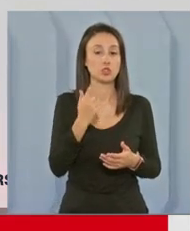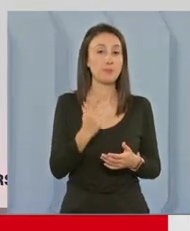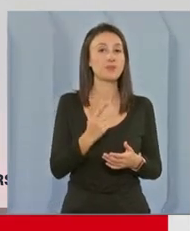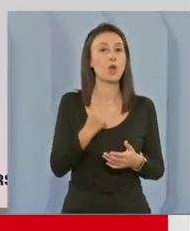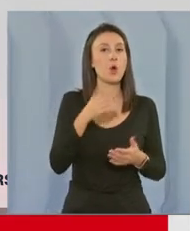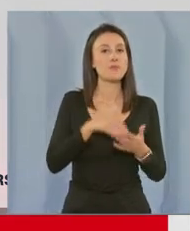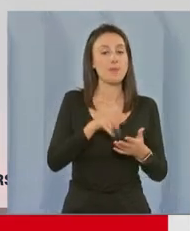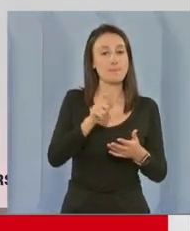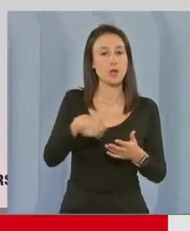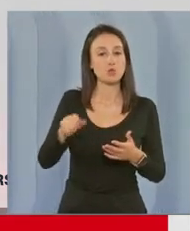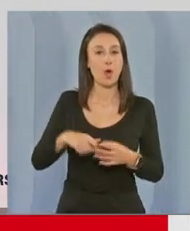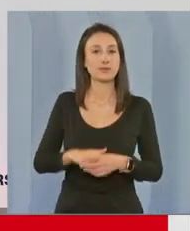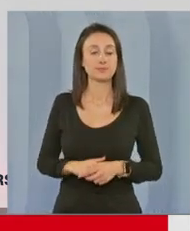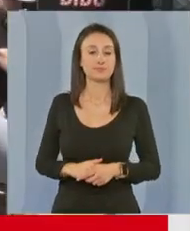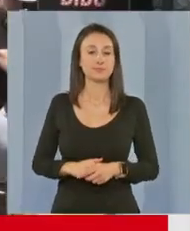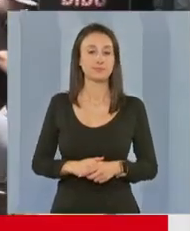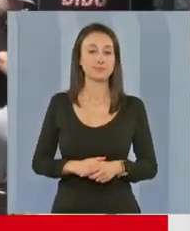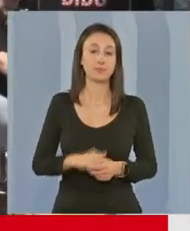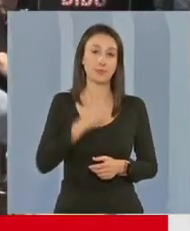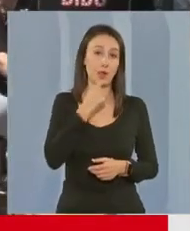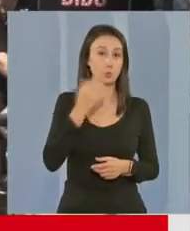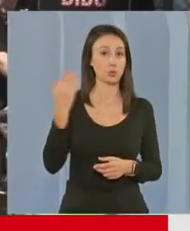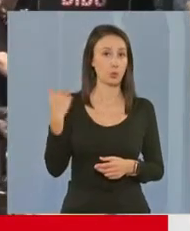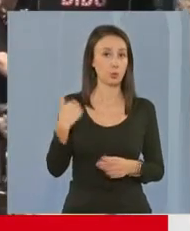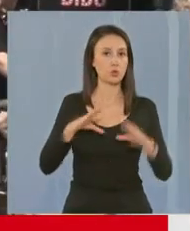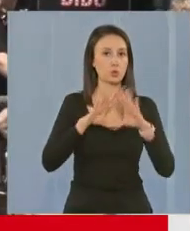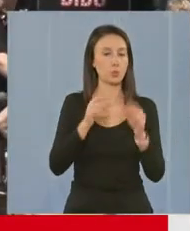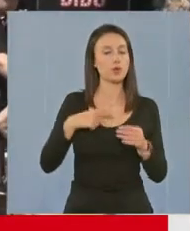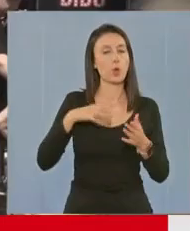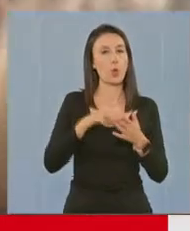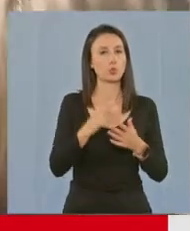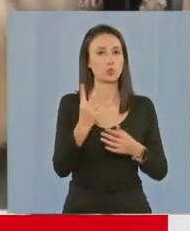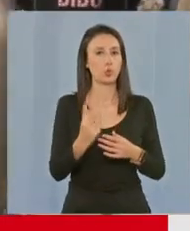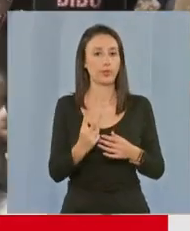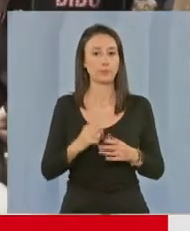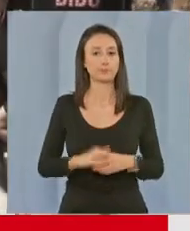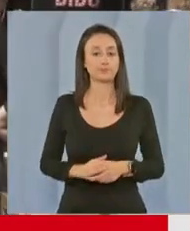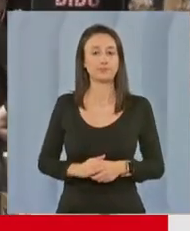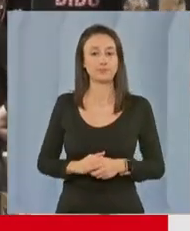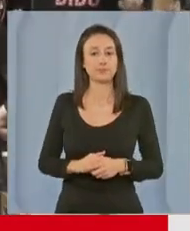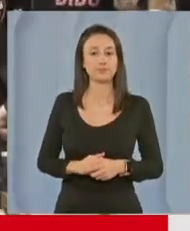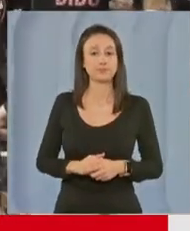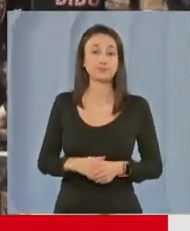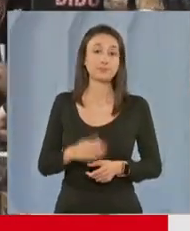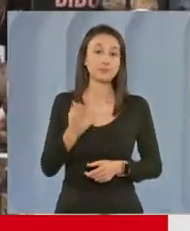13,27 la 1000 de locuitori, locul 7. Anul trecut, România a fost pe locul 2 în clasamentul mortalității,